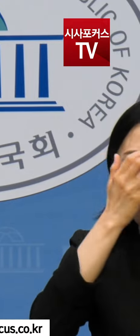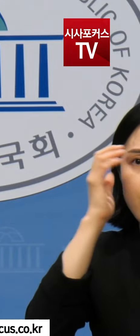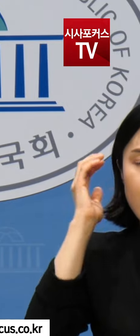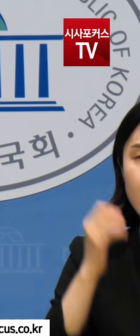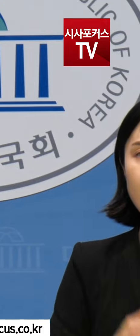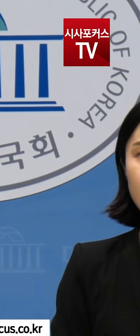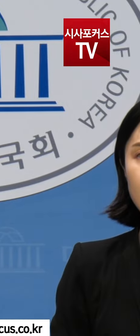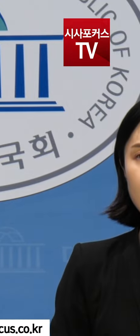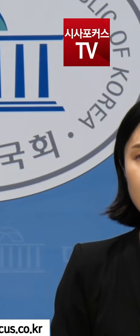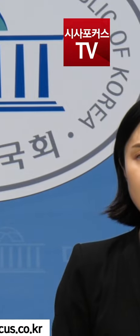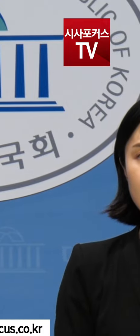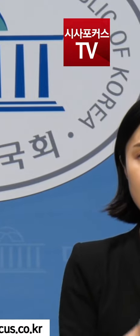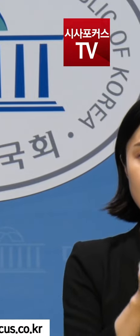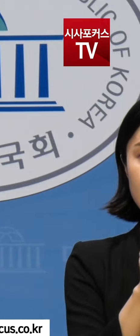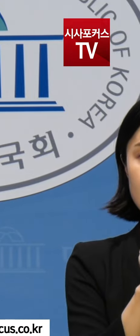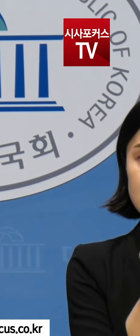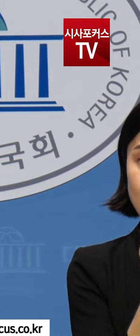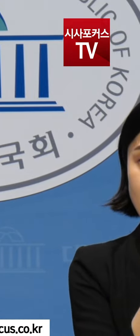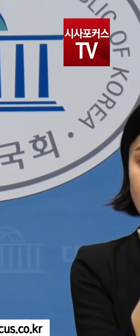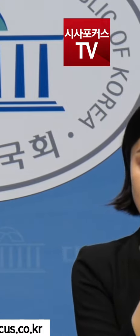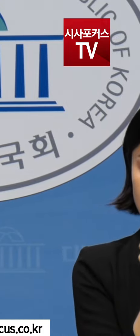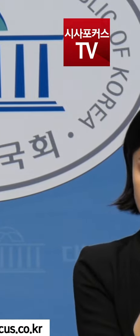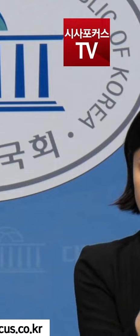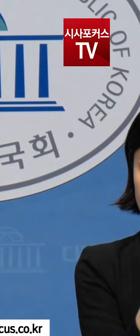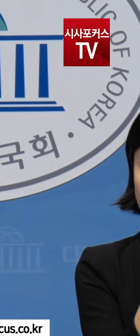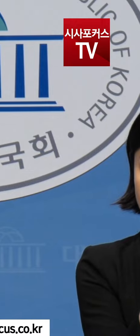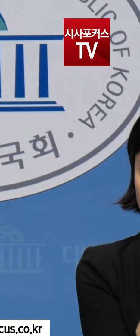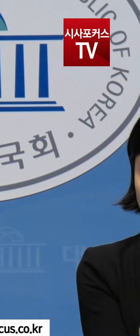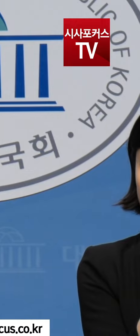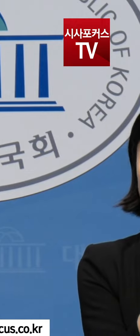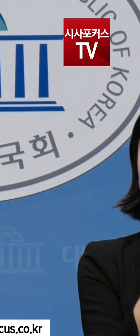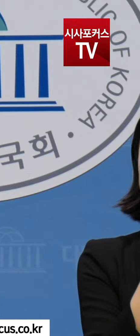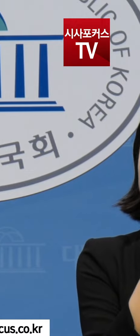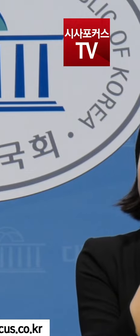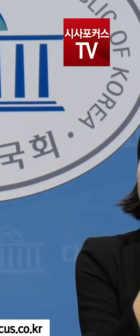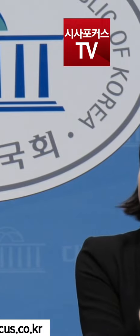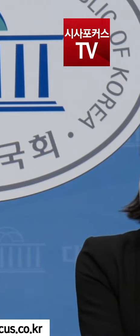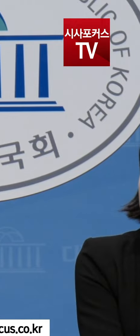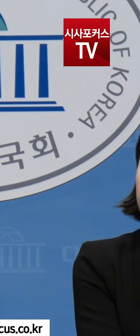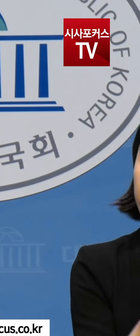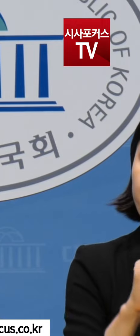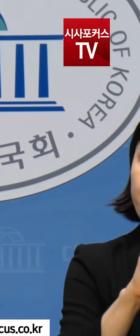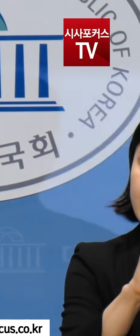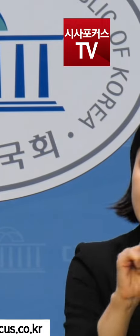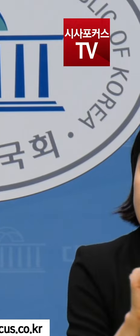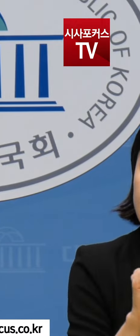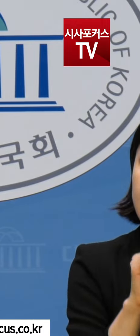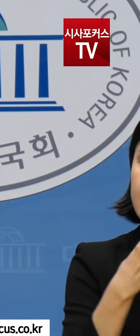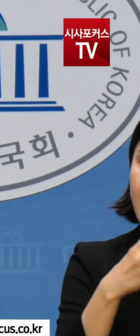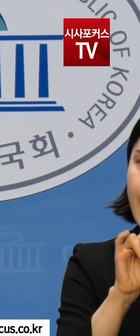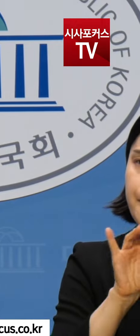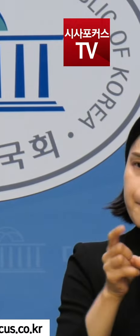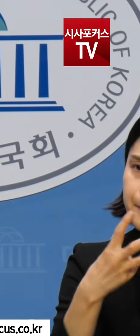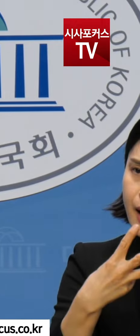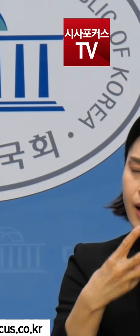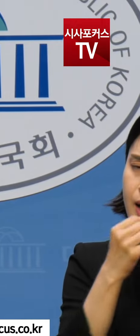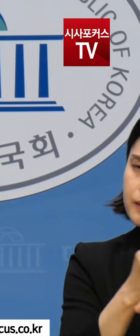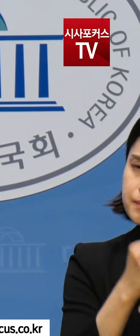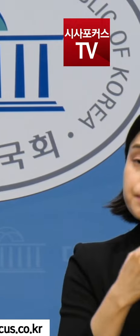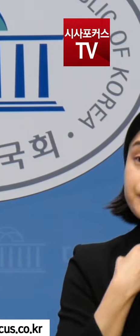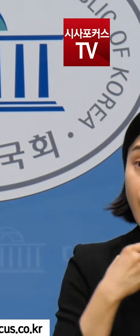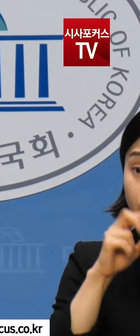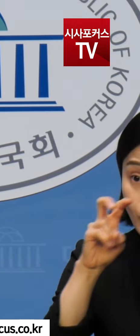일회용 컵 보증금 회수를 위한 라벨지 생산과 유통을 맡은 업체는 큰 손해를 입게